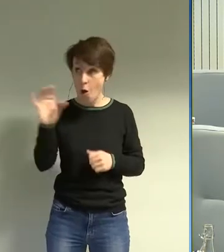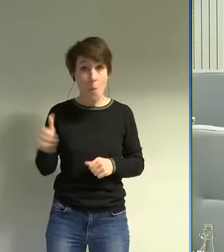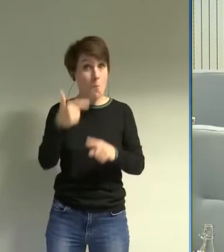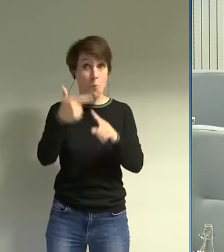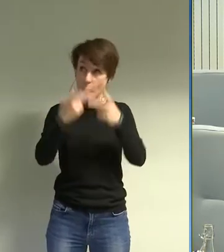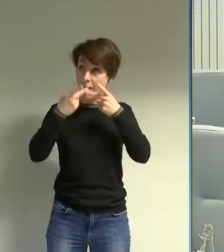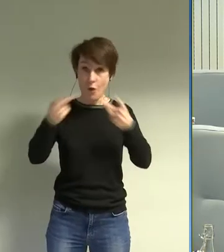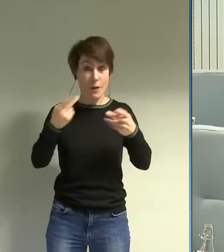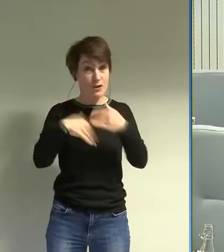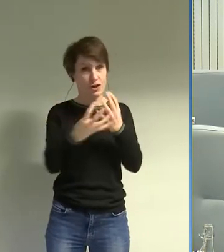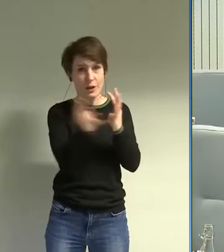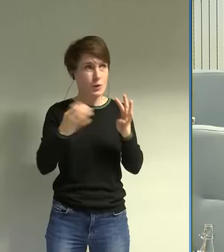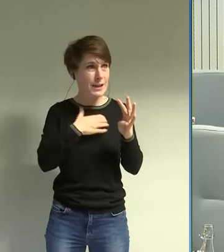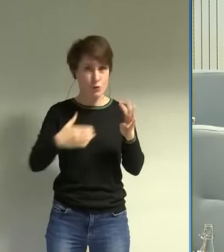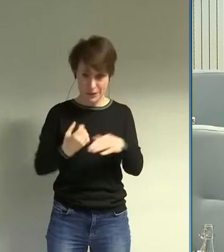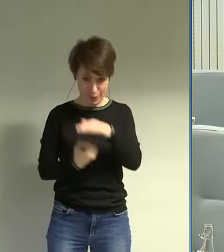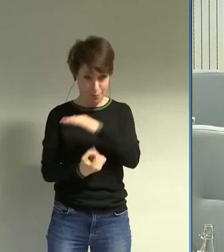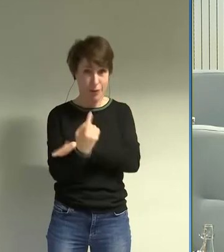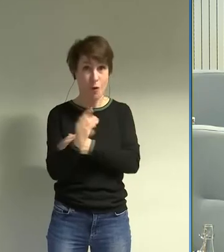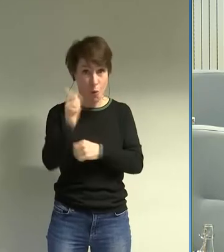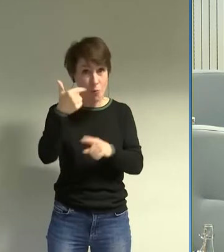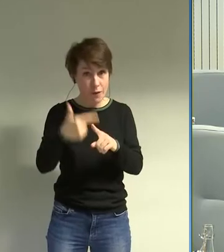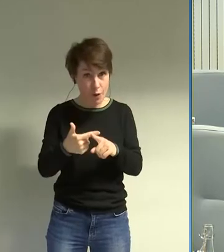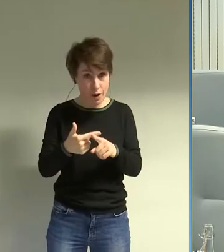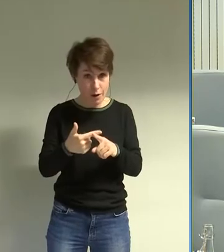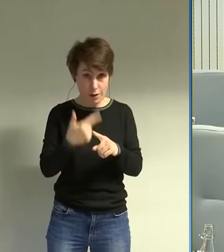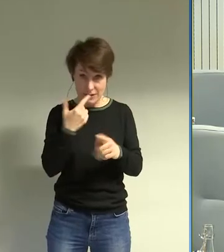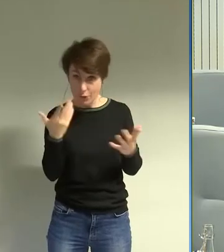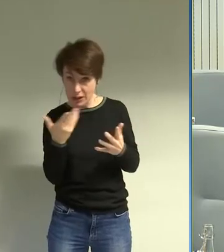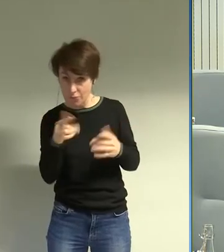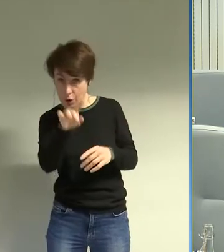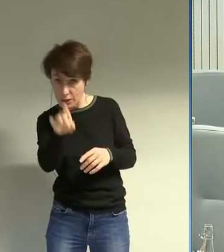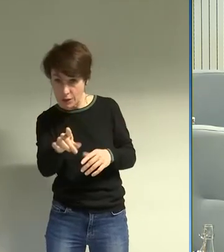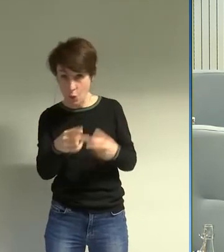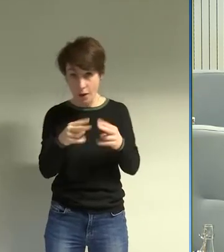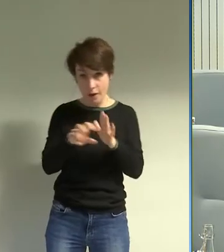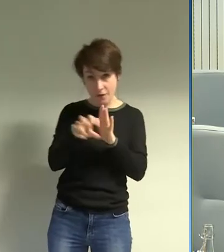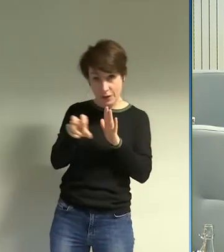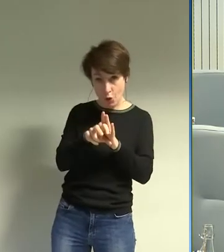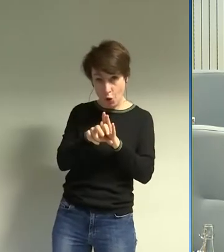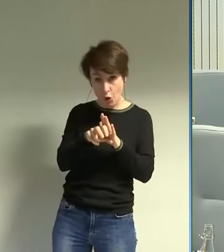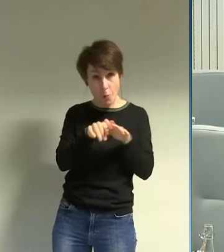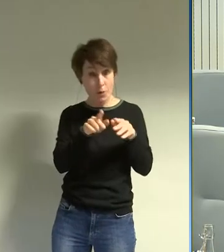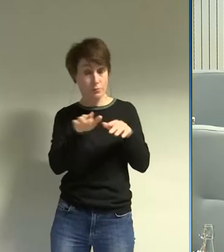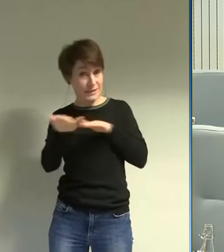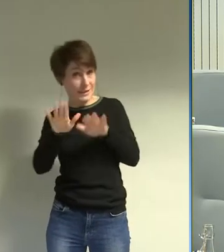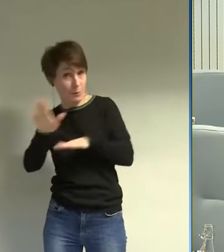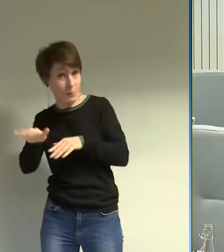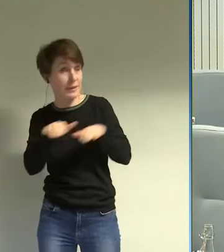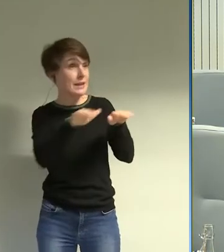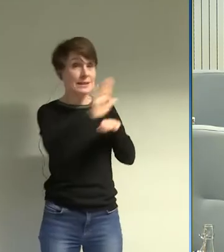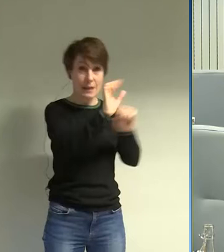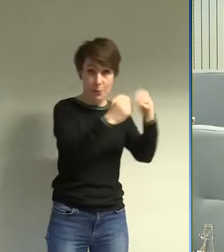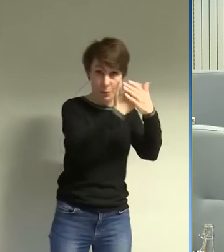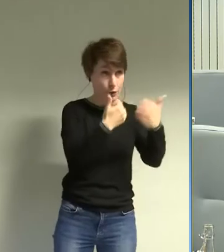dans cette enceinte le système ville de grenoble et il dit social du système métropolitain si impulsé cette dynamique fait sens pourquoi ne pas